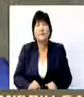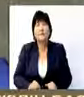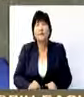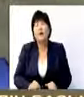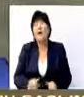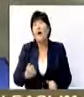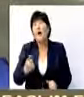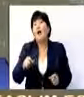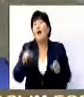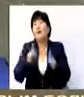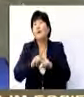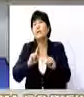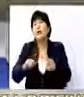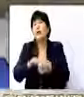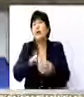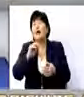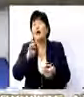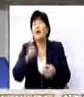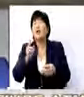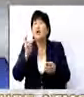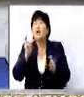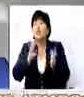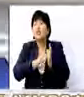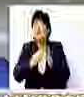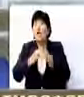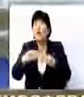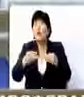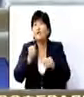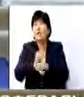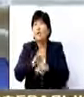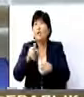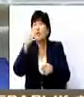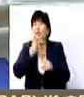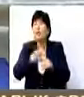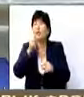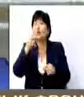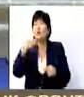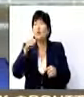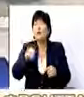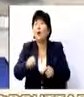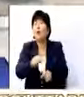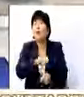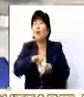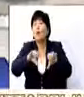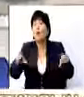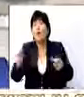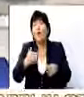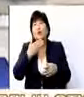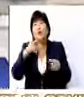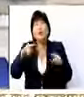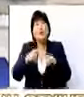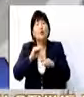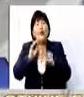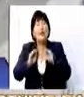Ал Нефтепромснаб серіктестігі қыркүйектен бері шыны пластикалық құбырларды шығарып жатыр. Жылына мұнда 120 мың метр құбыр дайындалады. Соңғы